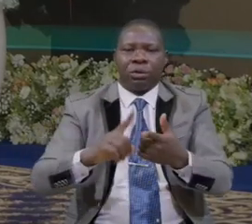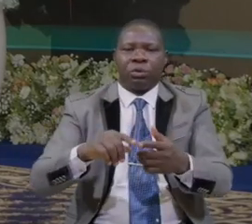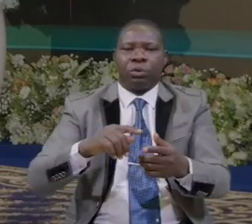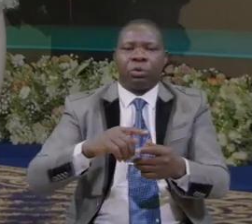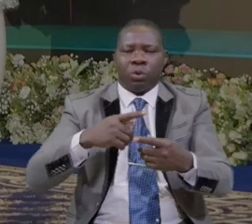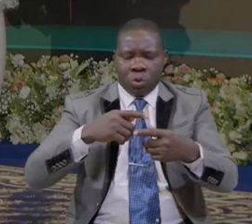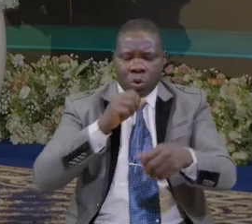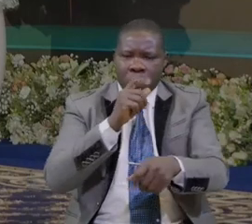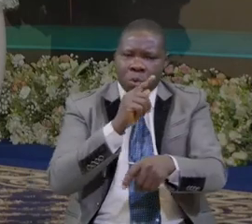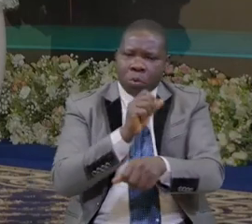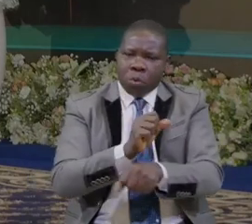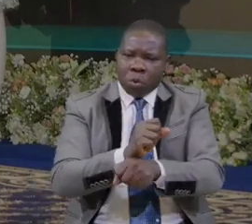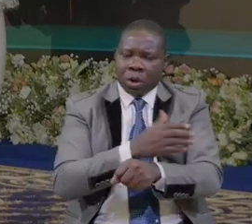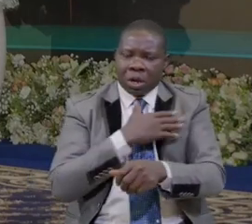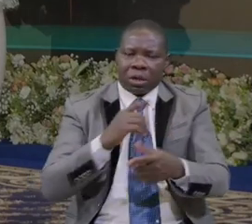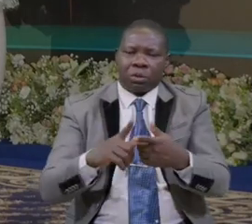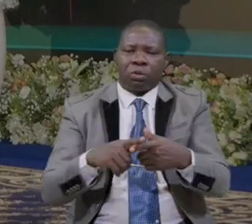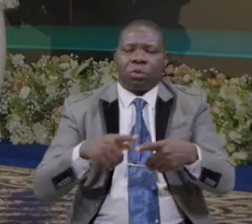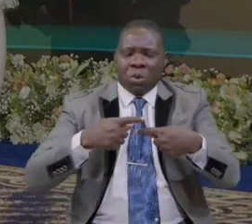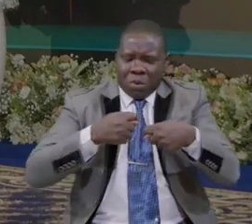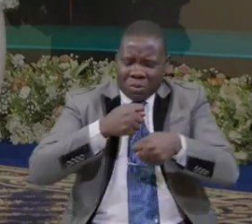pour travailler.